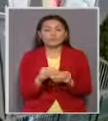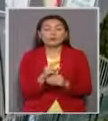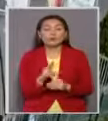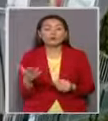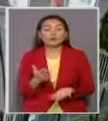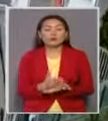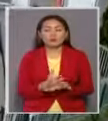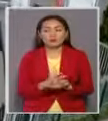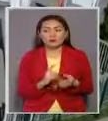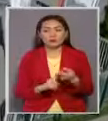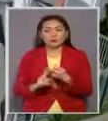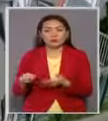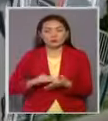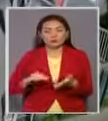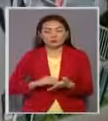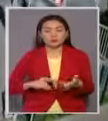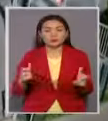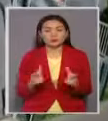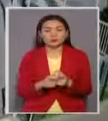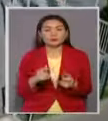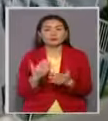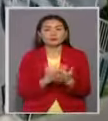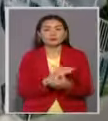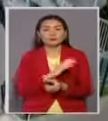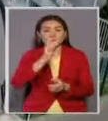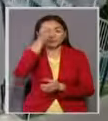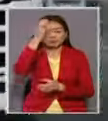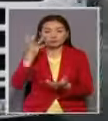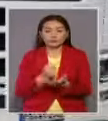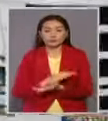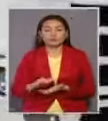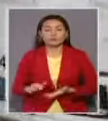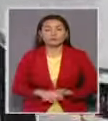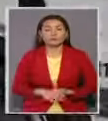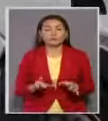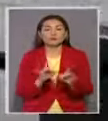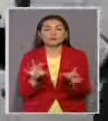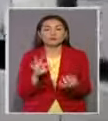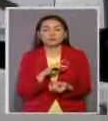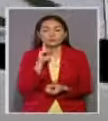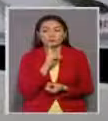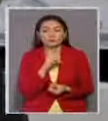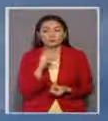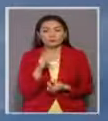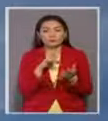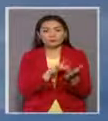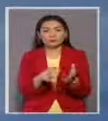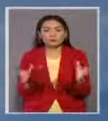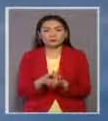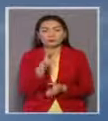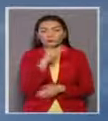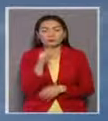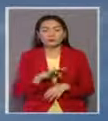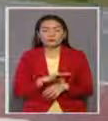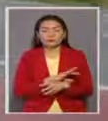кто предлагает ввести повторный карантин. Прогнозы экспертов неутешительны. Говорят, что по окончании курортного сезона